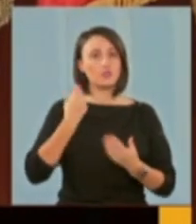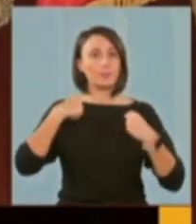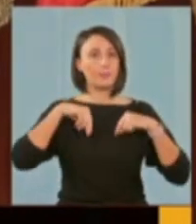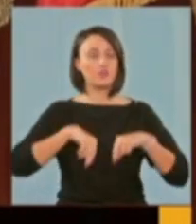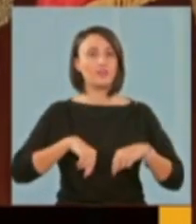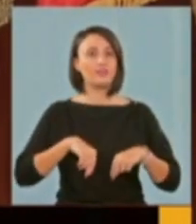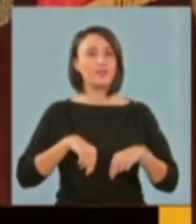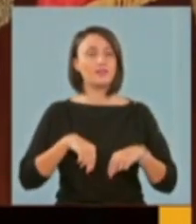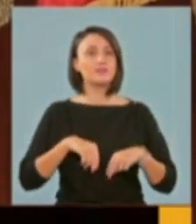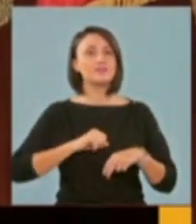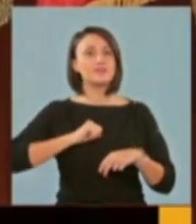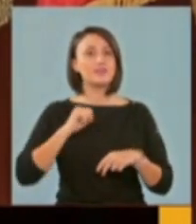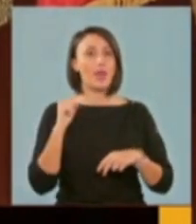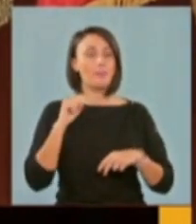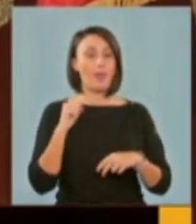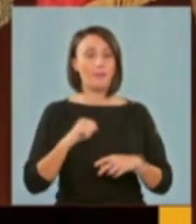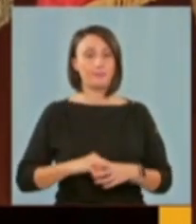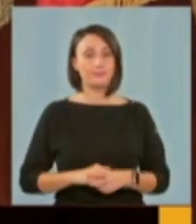al Serbiei.